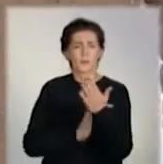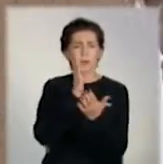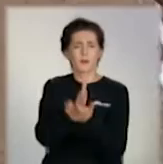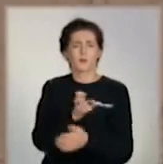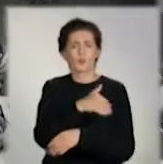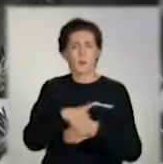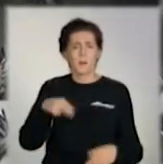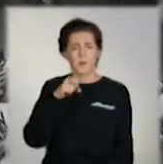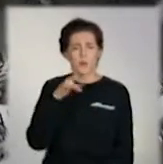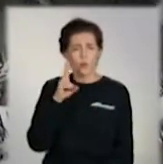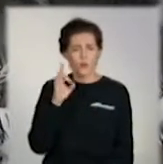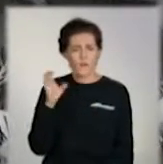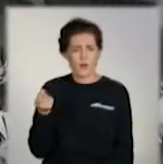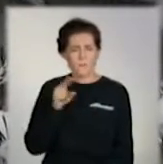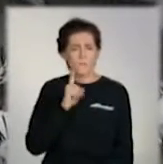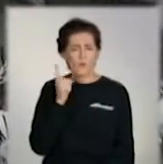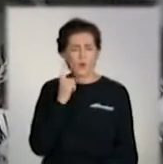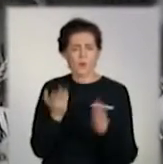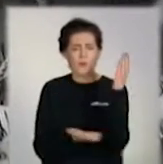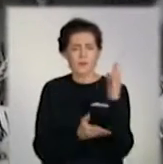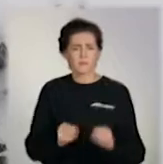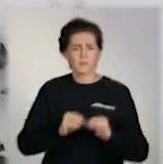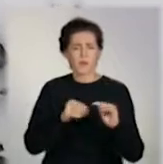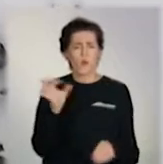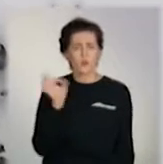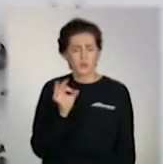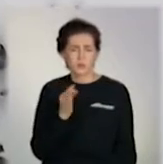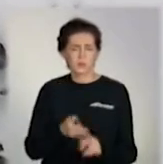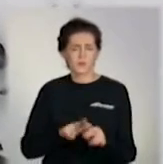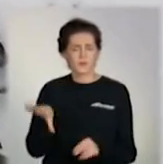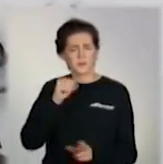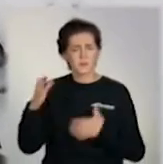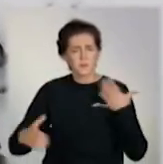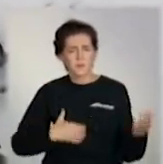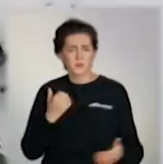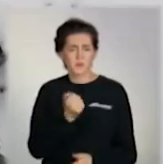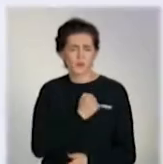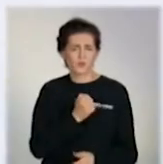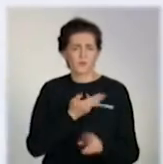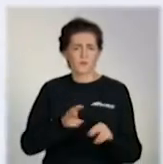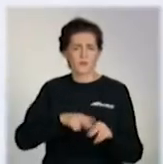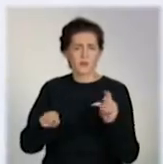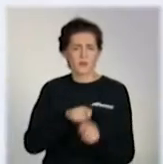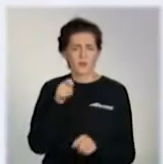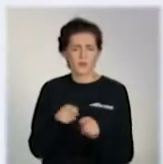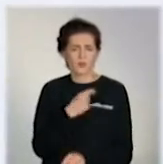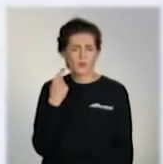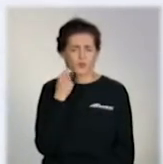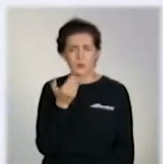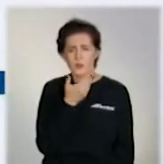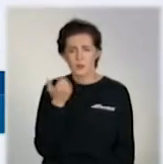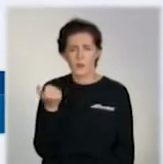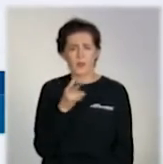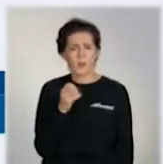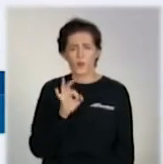Парковій. Молоді дерева містяни висадили восени і тому стурбовані вчинком порушників. Безсовісні. А дітях